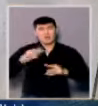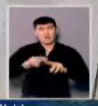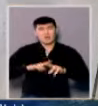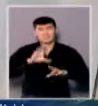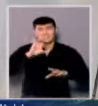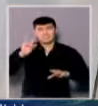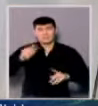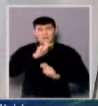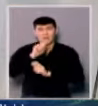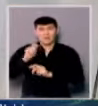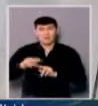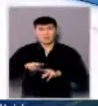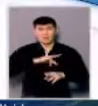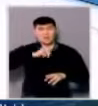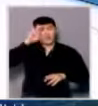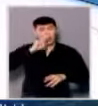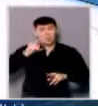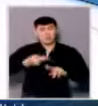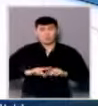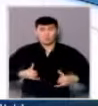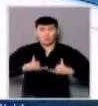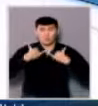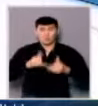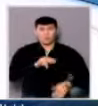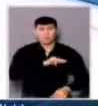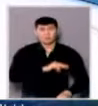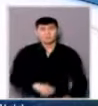честь десятилетия Республики Казахстан, орден Курмет.